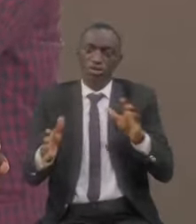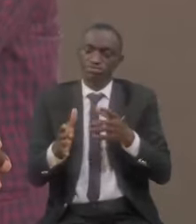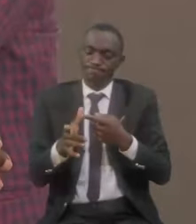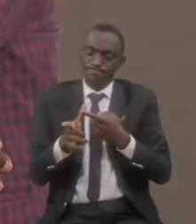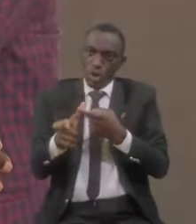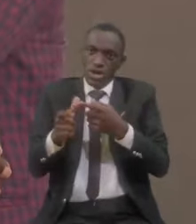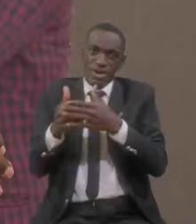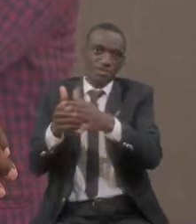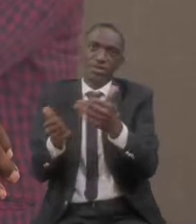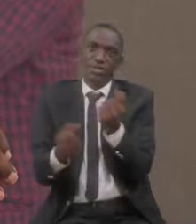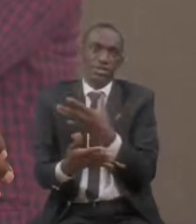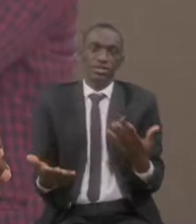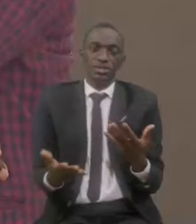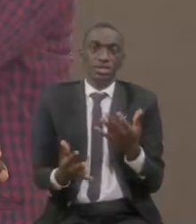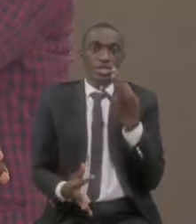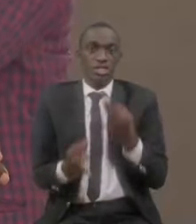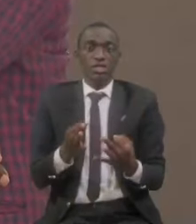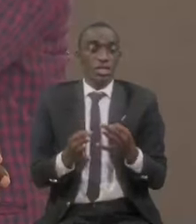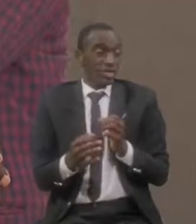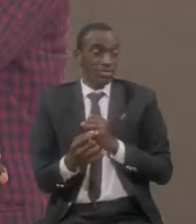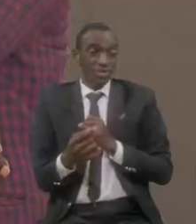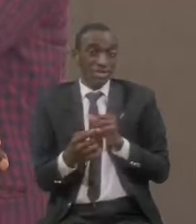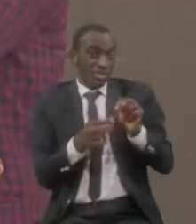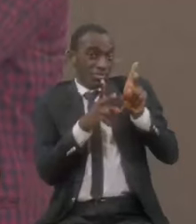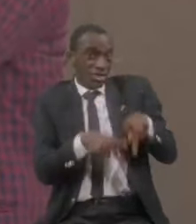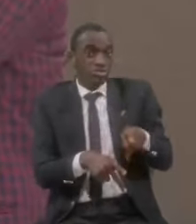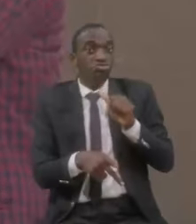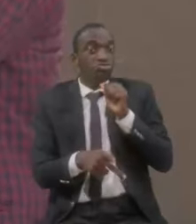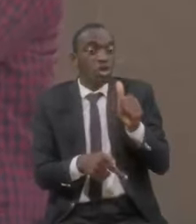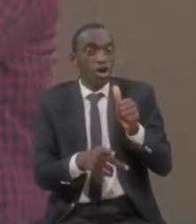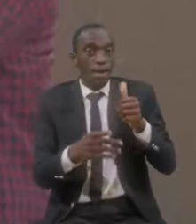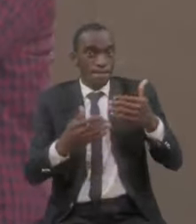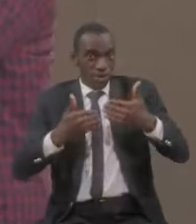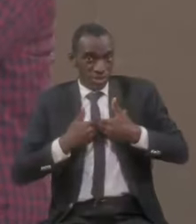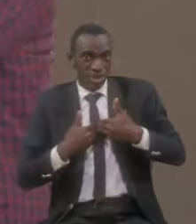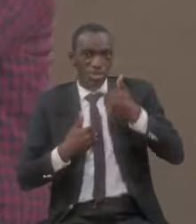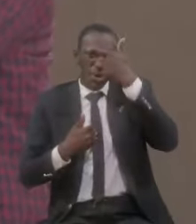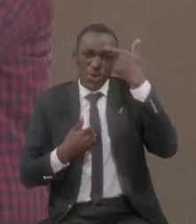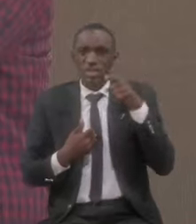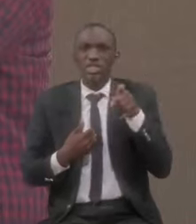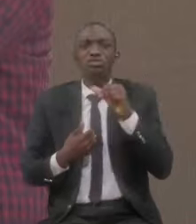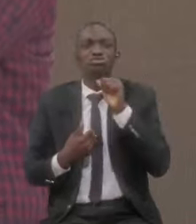Il ne possède pas parce qu'il ne poursuit pas. Mais l'homme qui se dit,